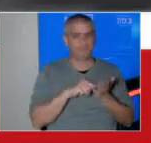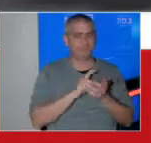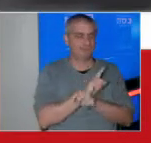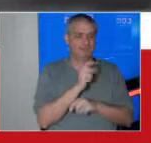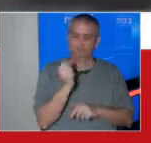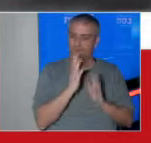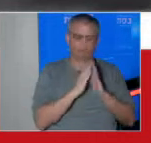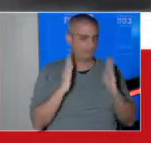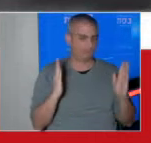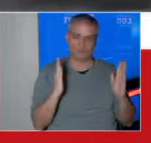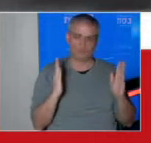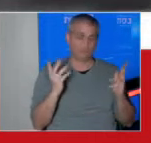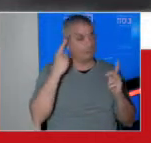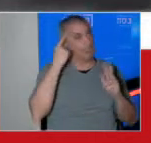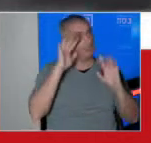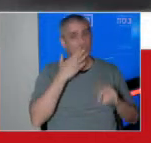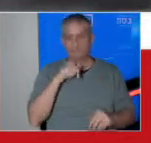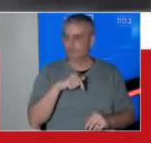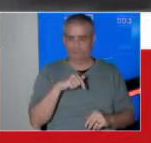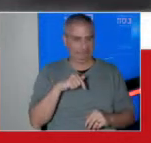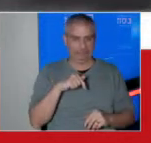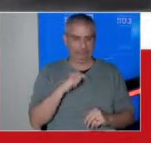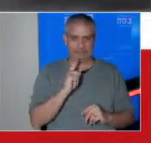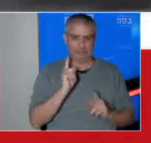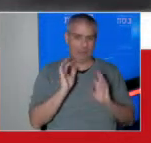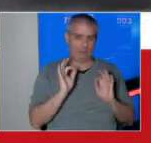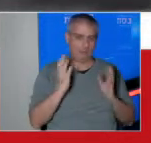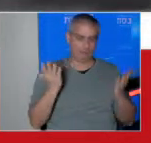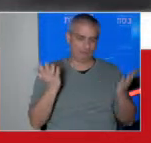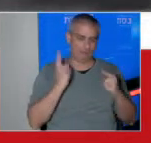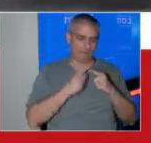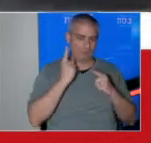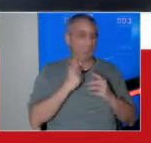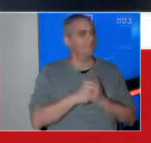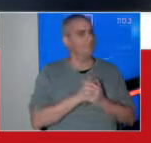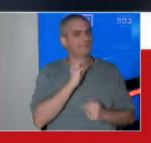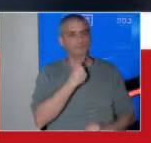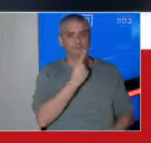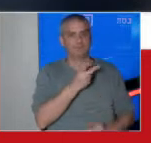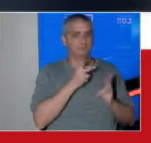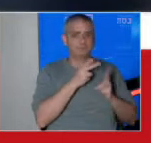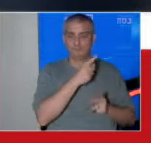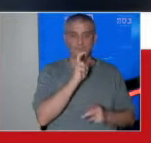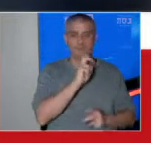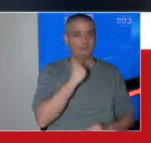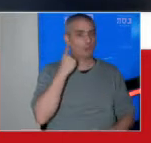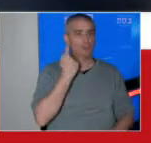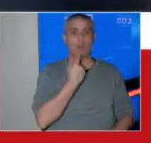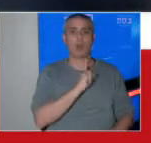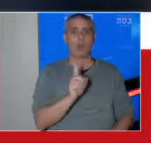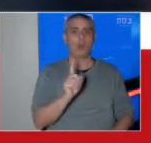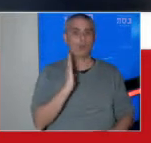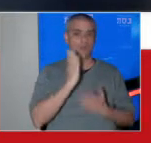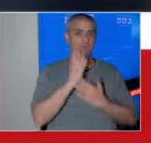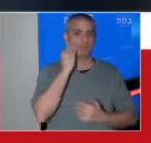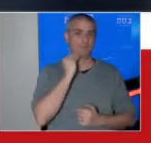של שבוע חיזוי של שלג בארץ הוא לא כל כך מדויק. עוד דיווח מהעורך עקיבא, הוא לא שמע לא, אז הוא כבר